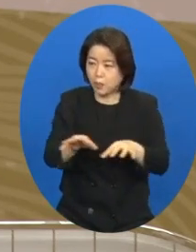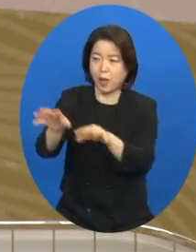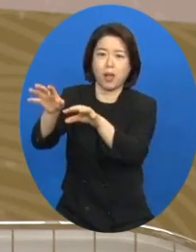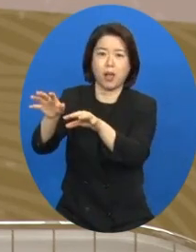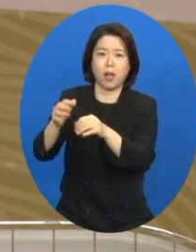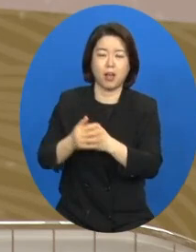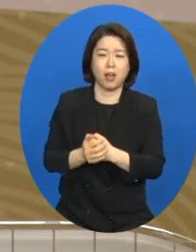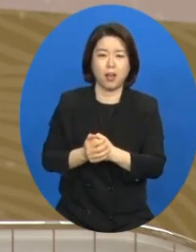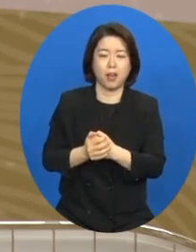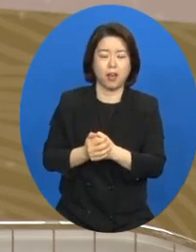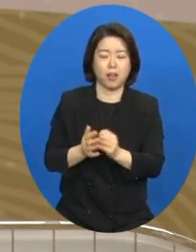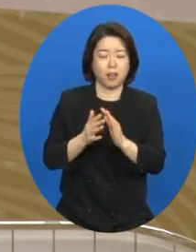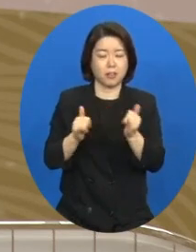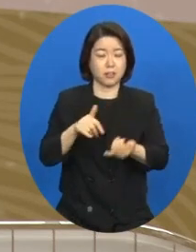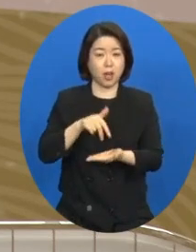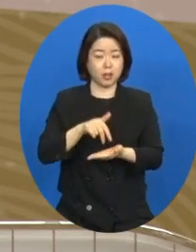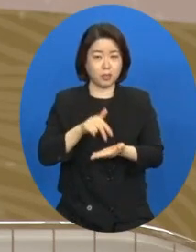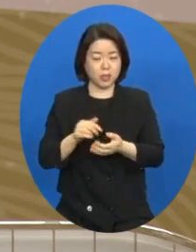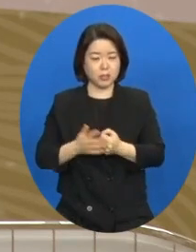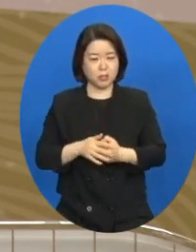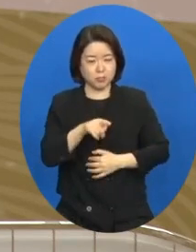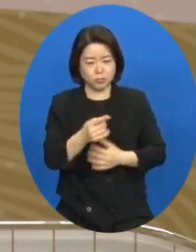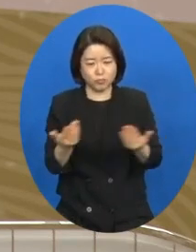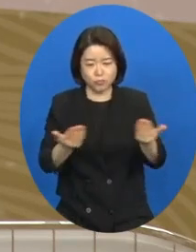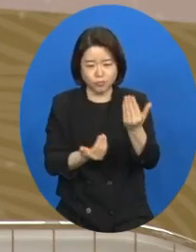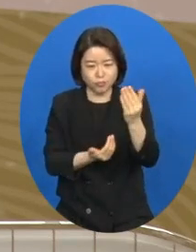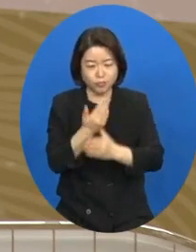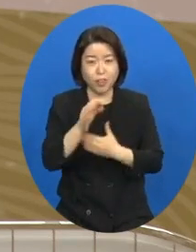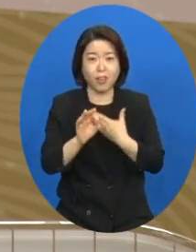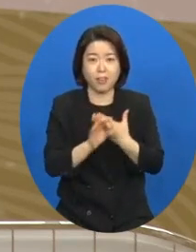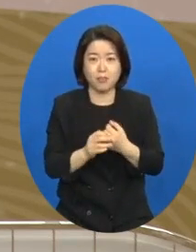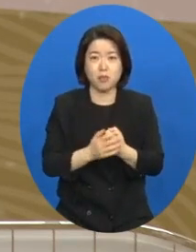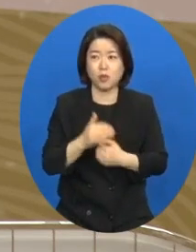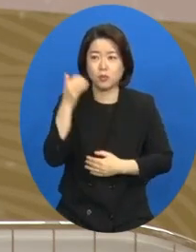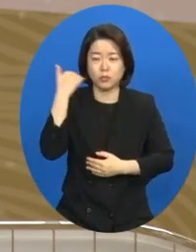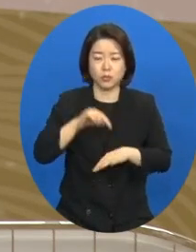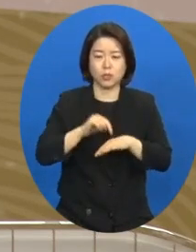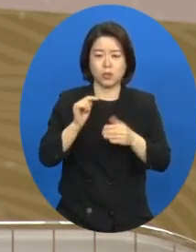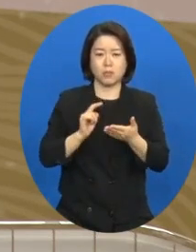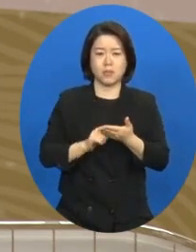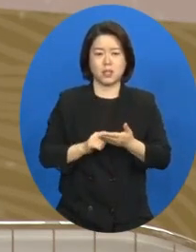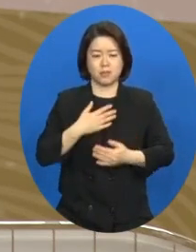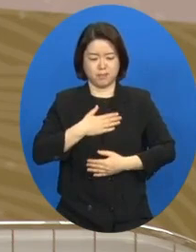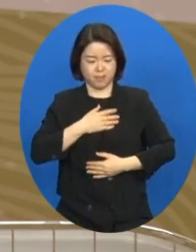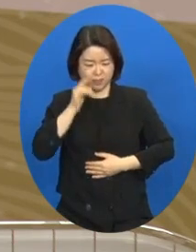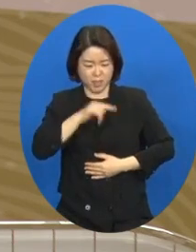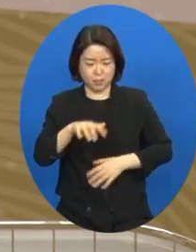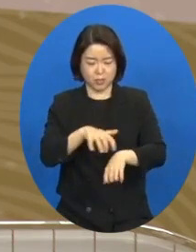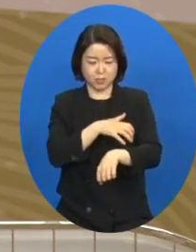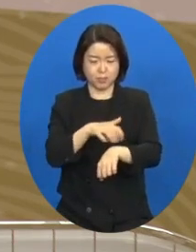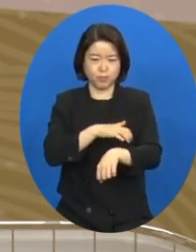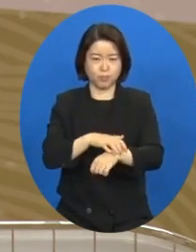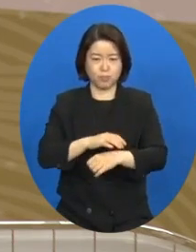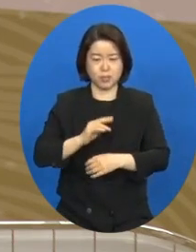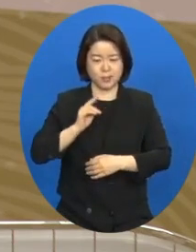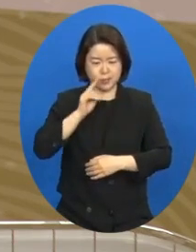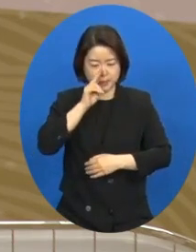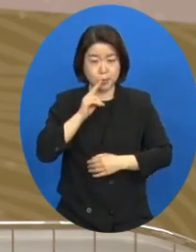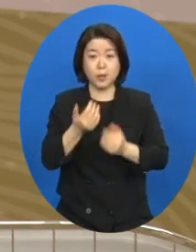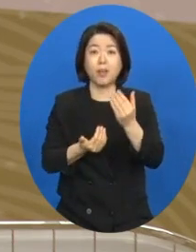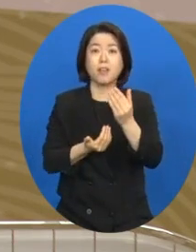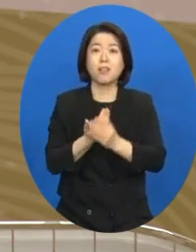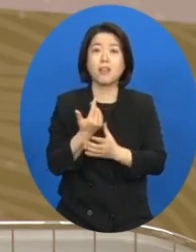심정 으로 따지면 이런 일이 벌어지면 누구도 마음이 언짢게 불편하고 시기심이 생기게 되 게